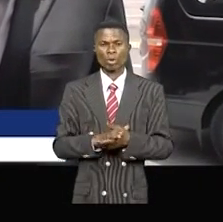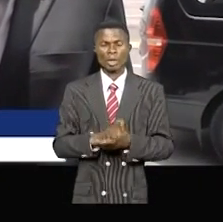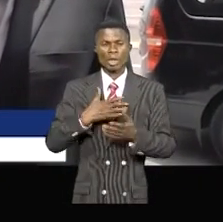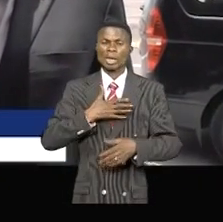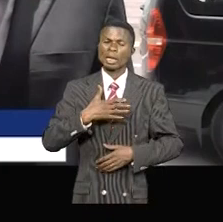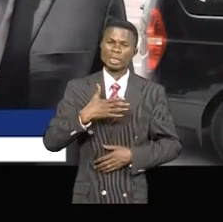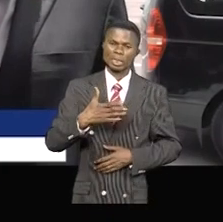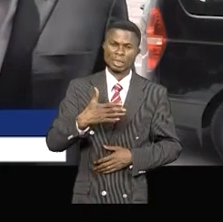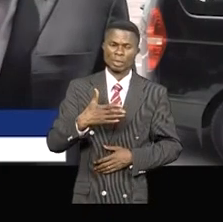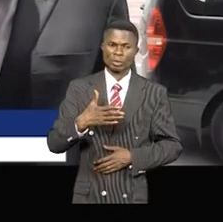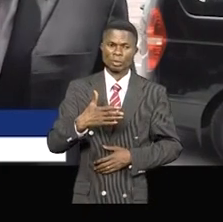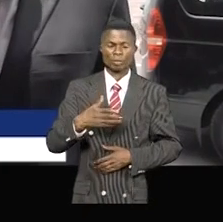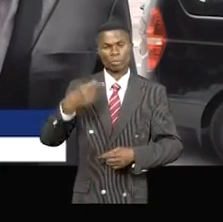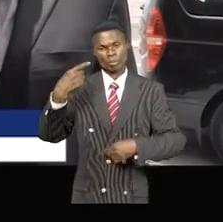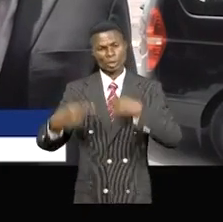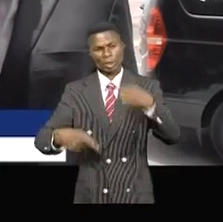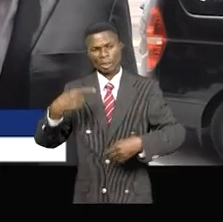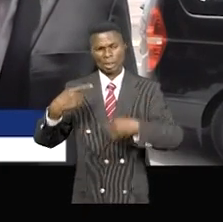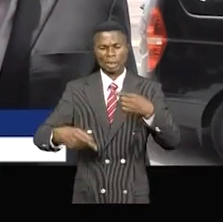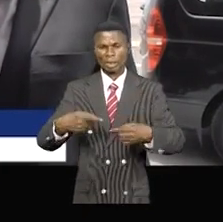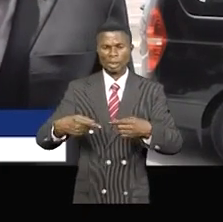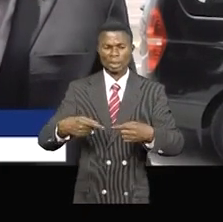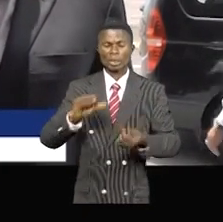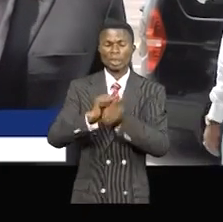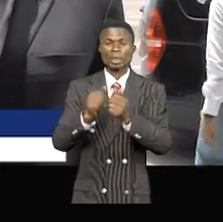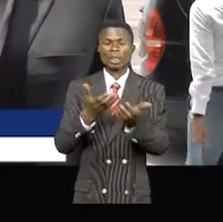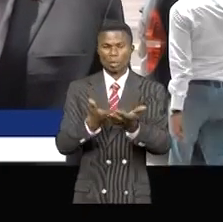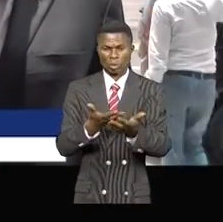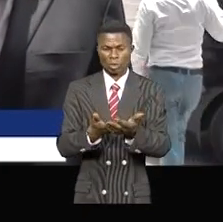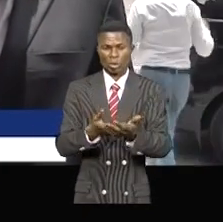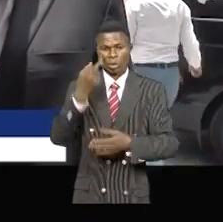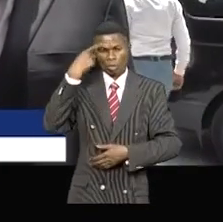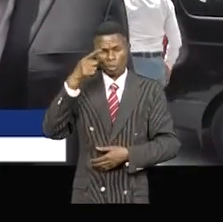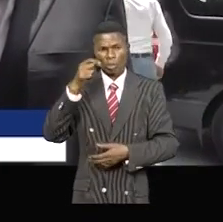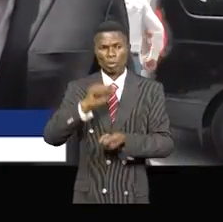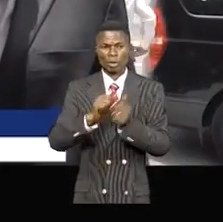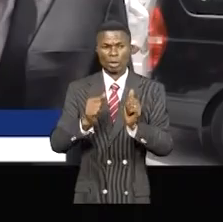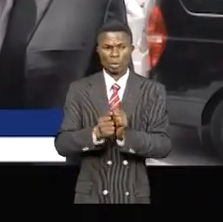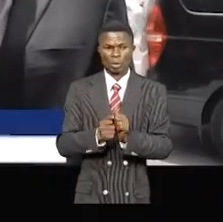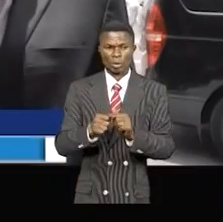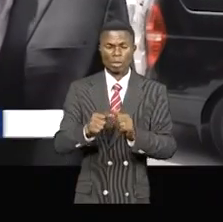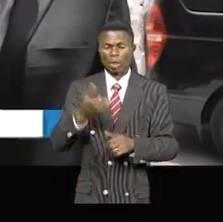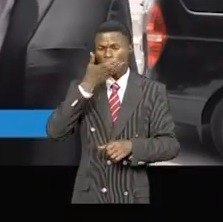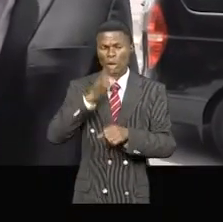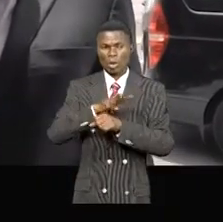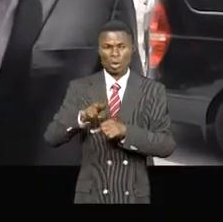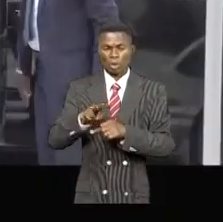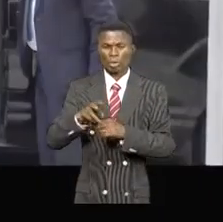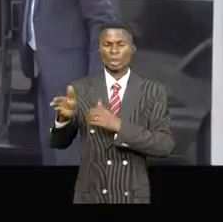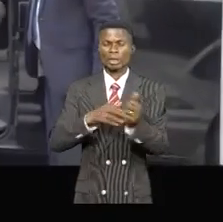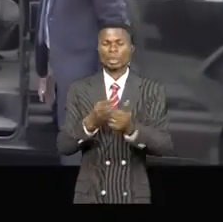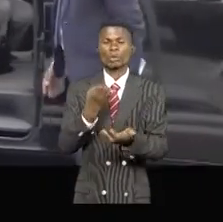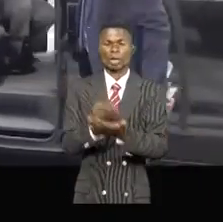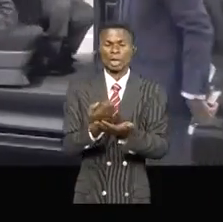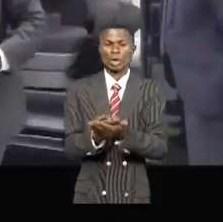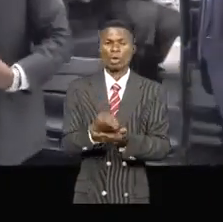essayer de discuter ces questions-là, spécialement par rapport à l'impact que la COVID-19 peut avoir sur l'économie.